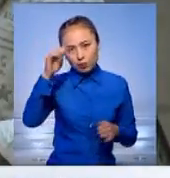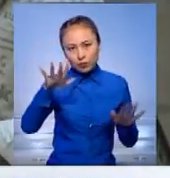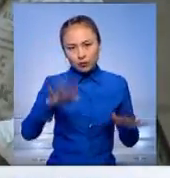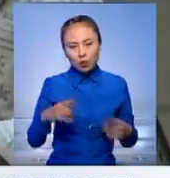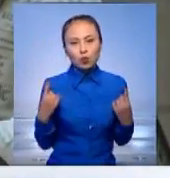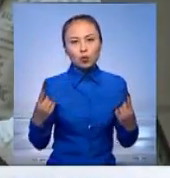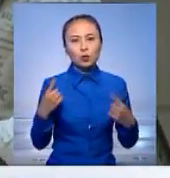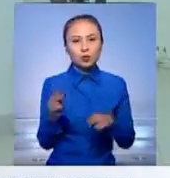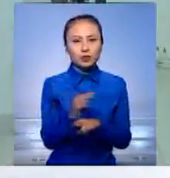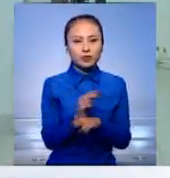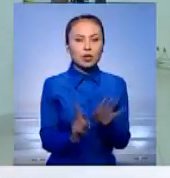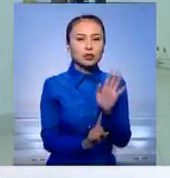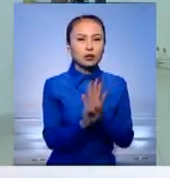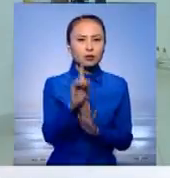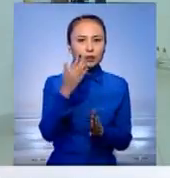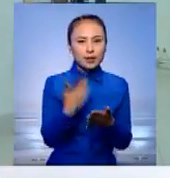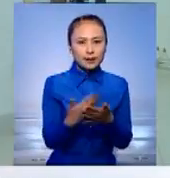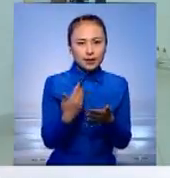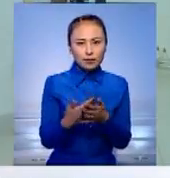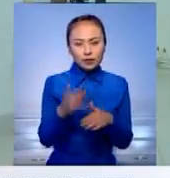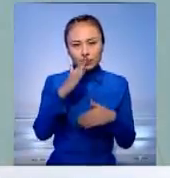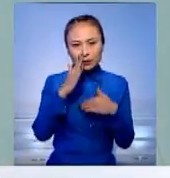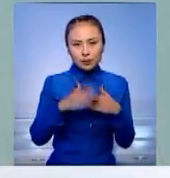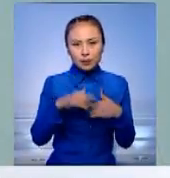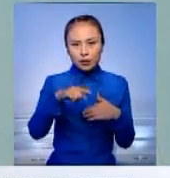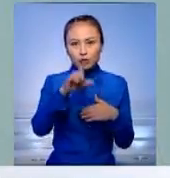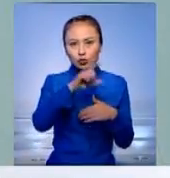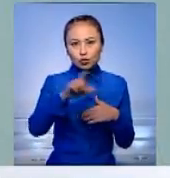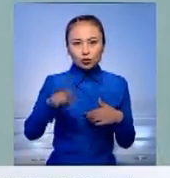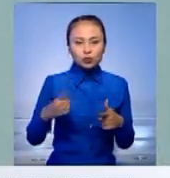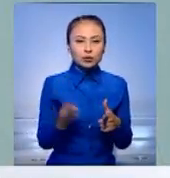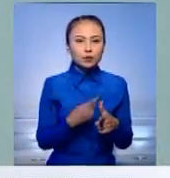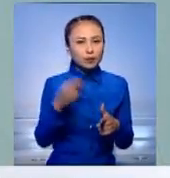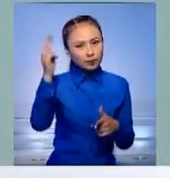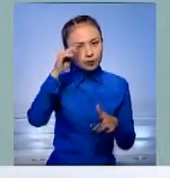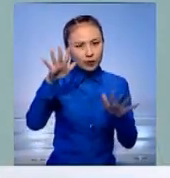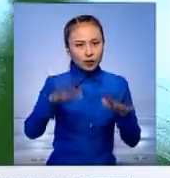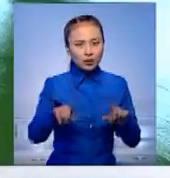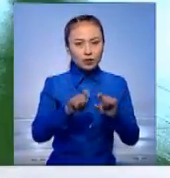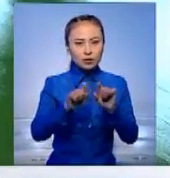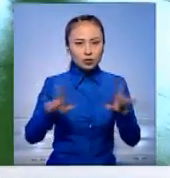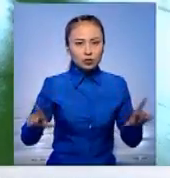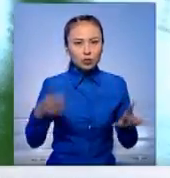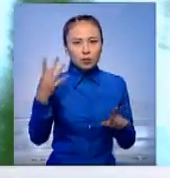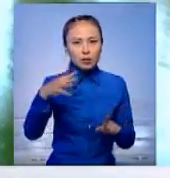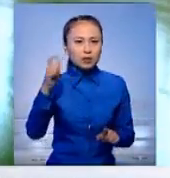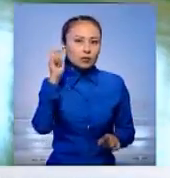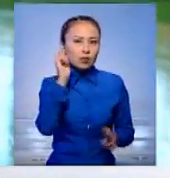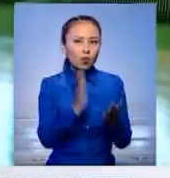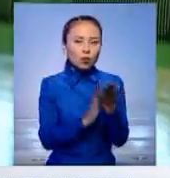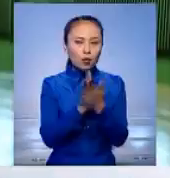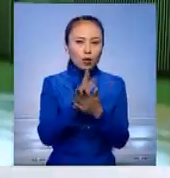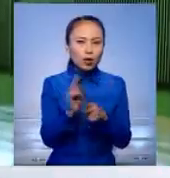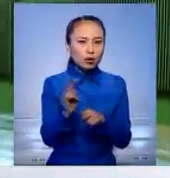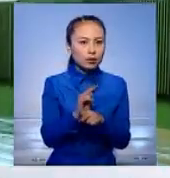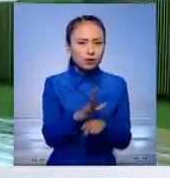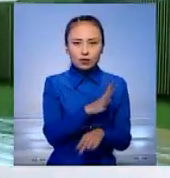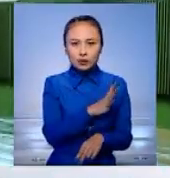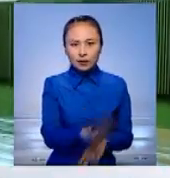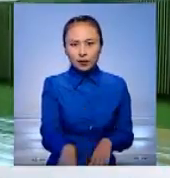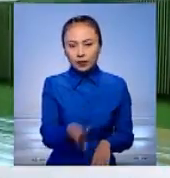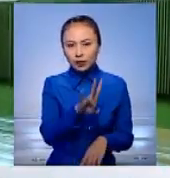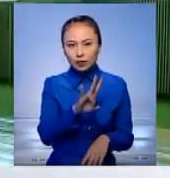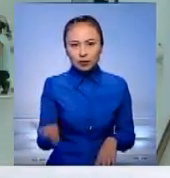күрделі жөндеуден өткізіледі. Мысалы, мыңға жуық оқушыға шақталған бұл білім ошағындағы спортзал 40 жыл бойы күрделі жөндеу көрмеген.